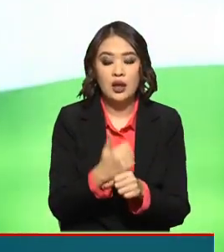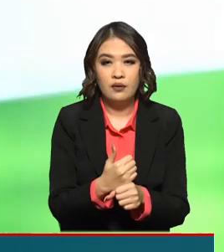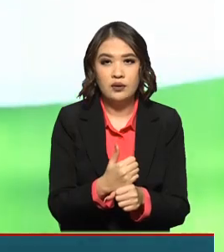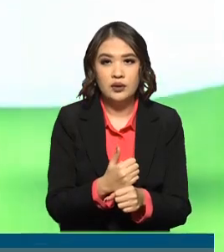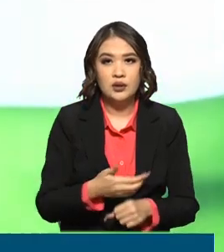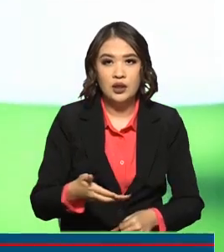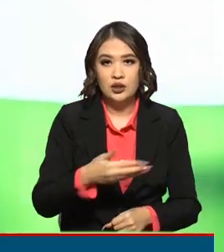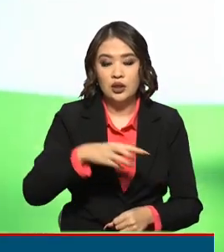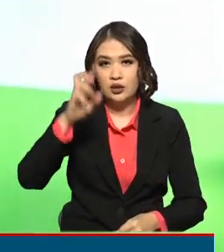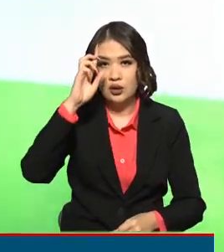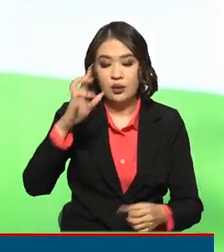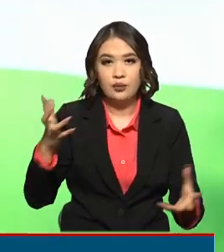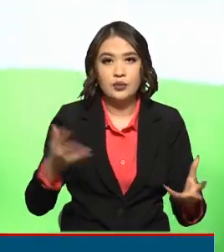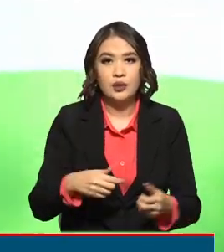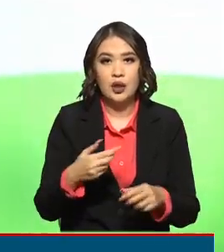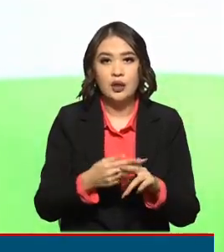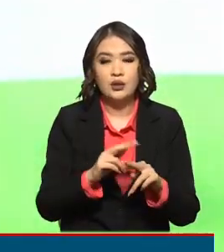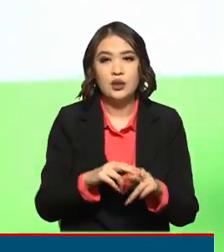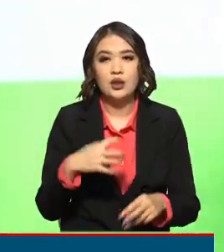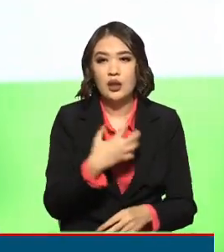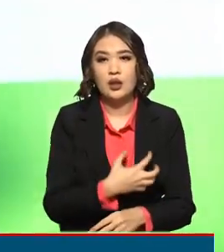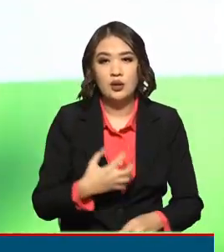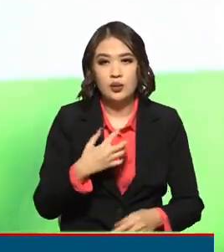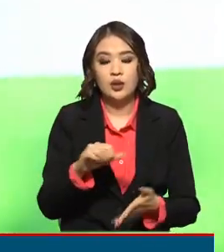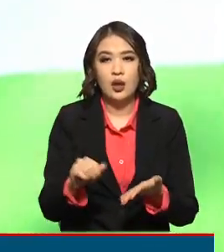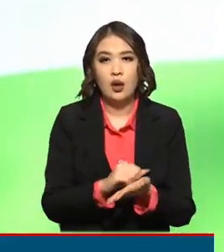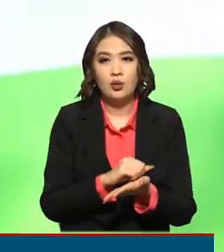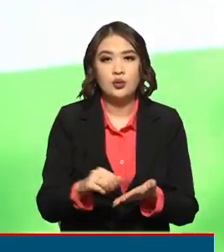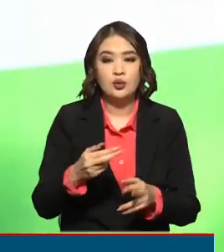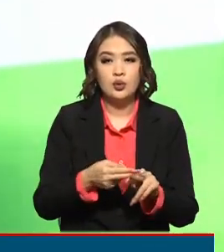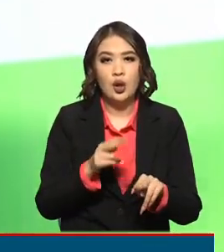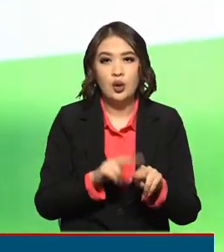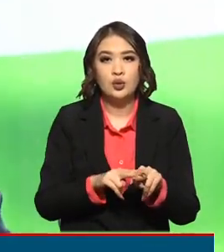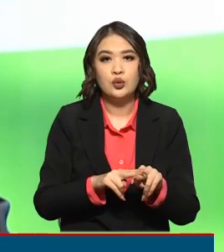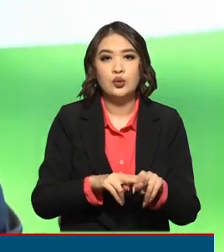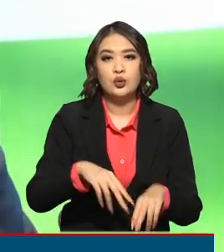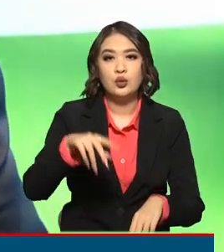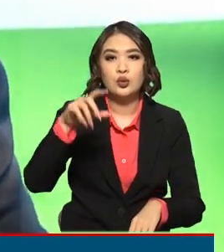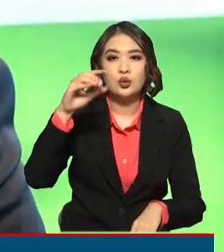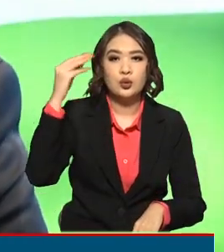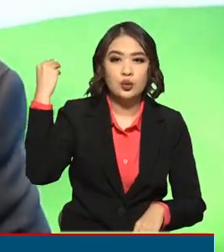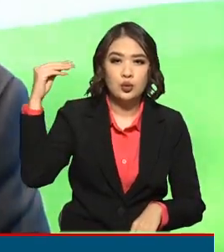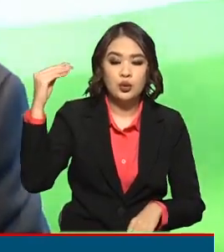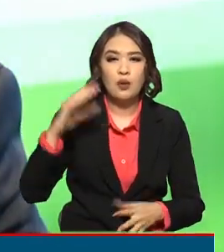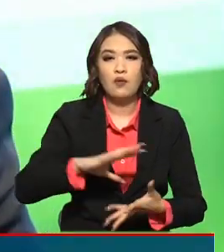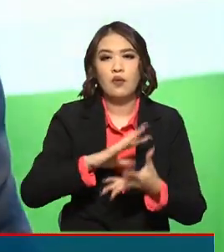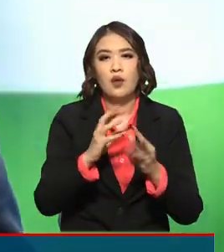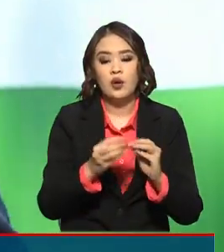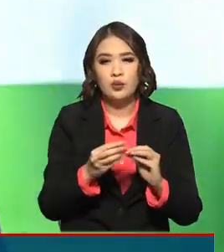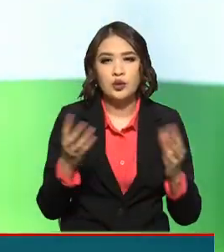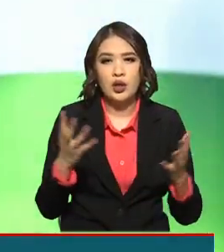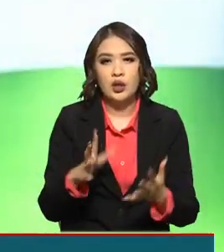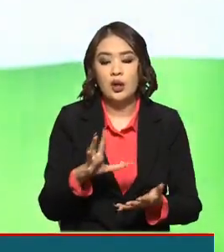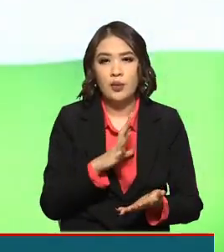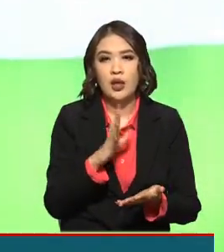наших государств приняты очень важные документы. Это не только касается тюркского мира, но и имеет, значит, вообще целый,